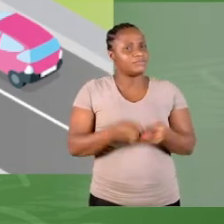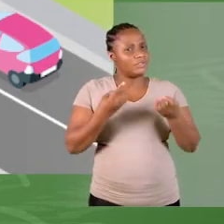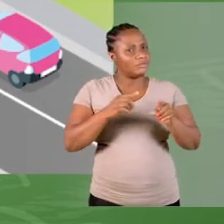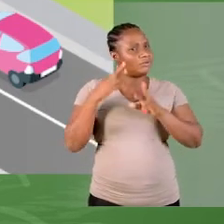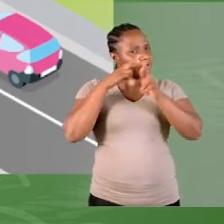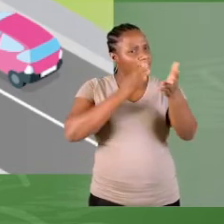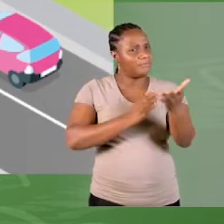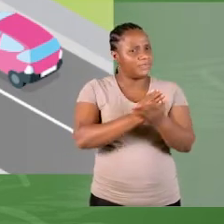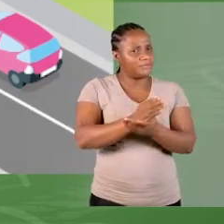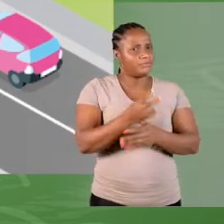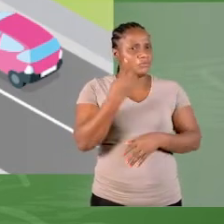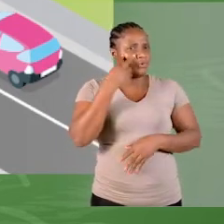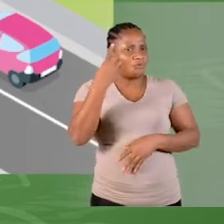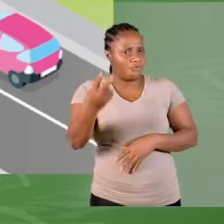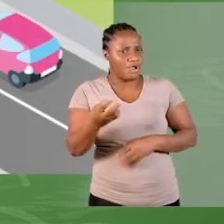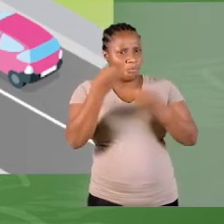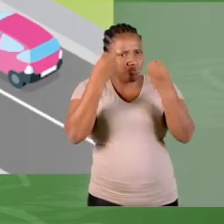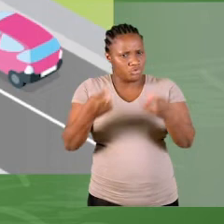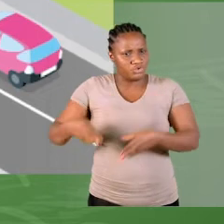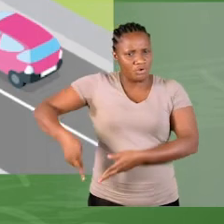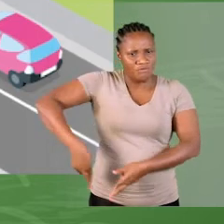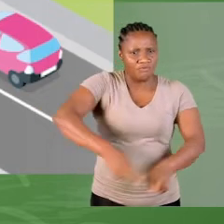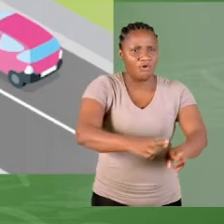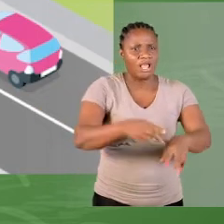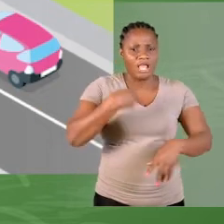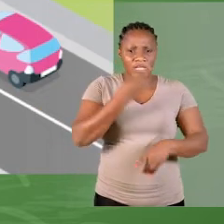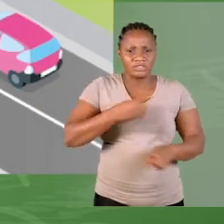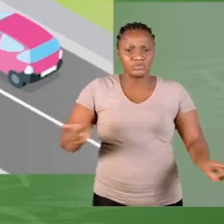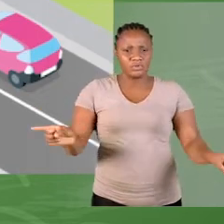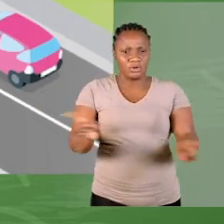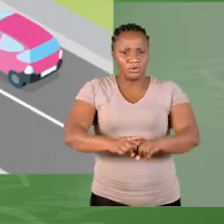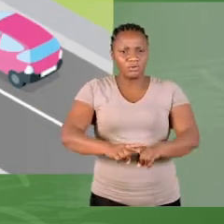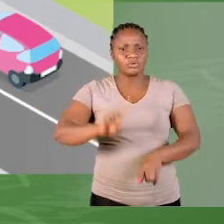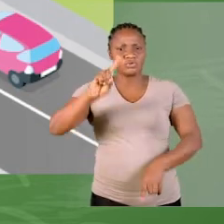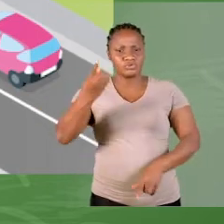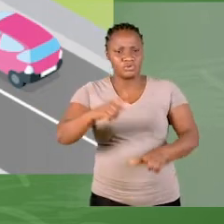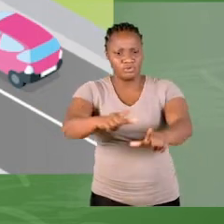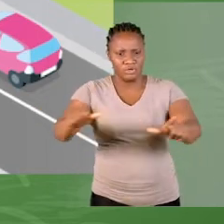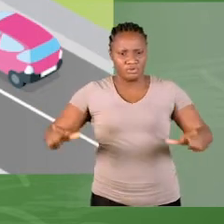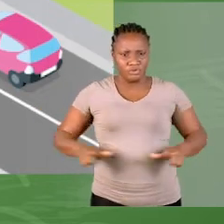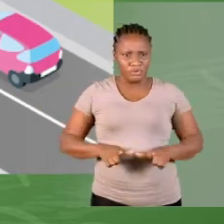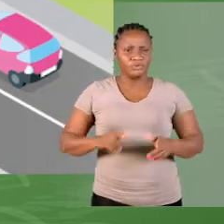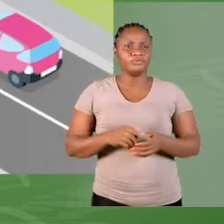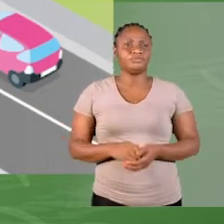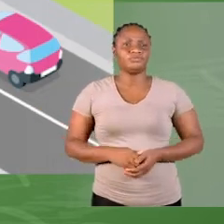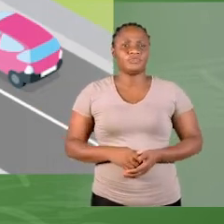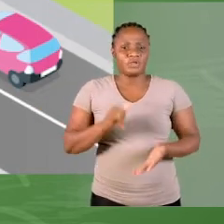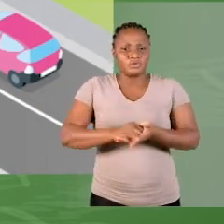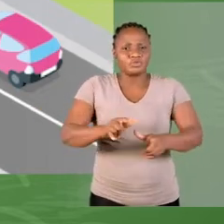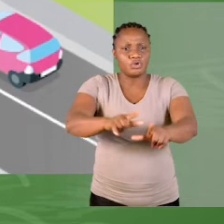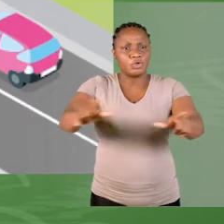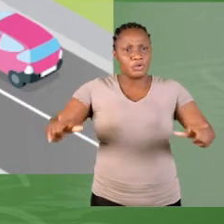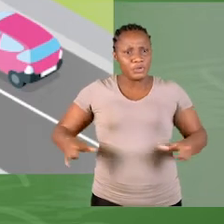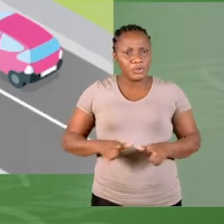cette image, nous voyons qu'il y a plusieurs voies qui se rencontrent en un seul lieu, en un seul endroit. Et c'est